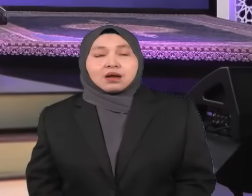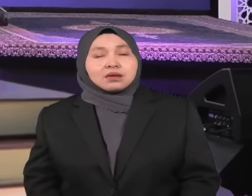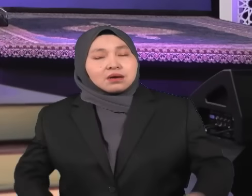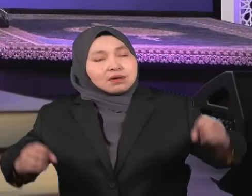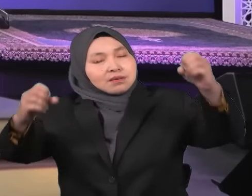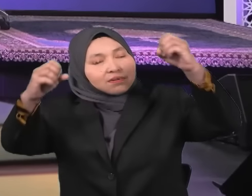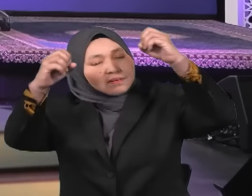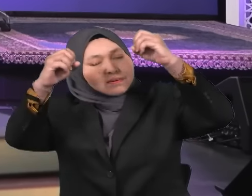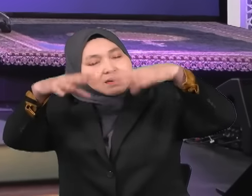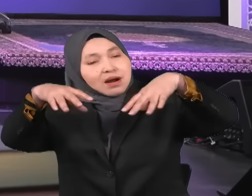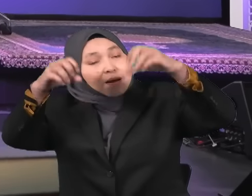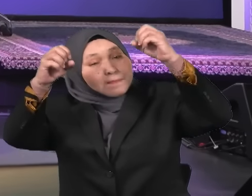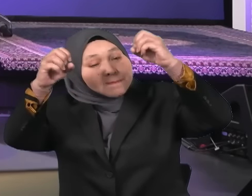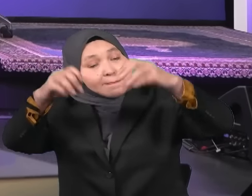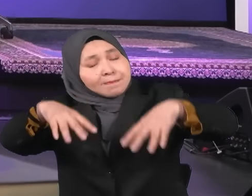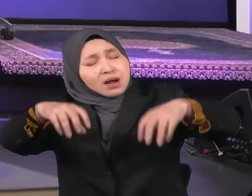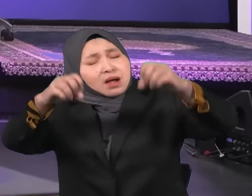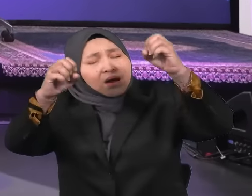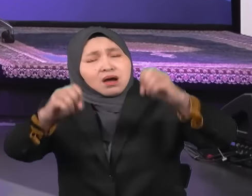Rahmat melimpah